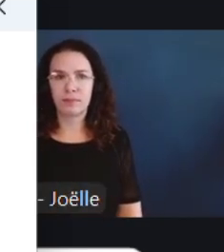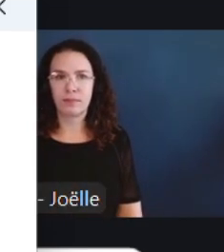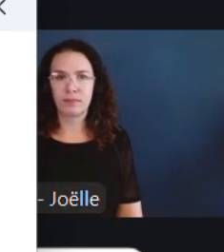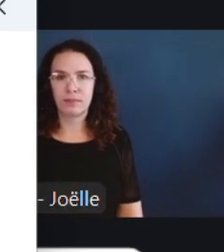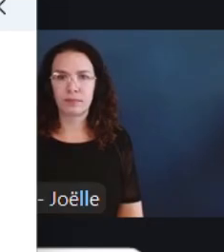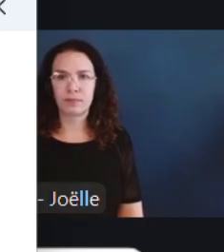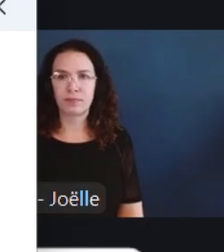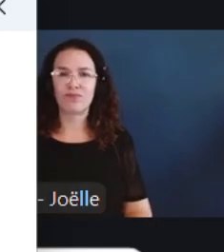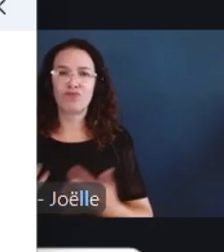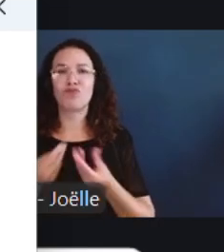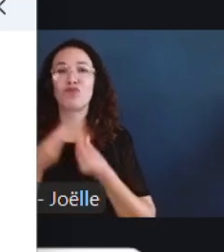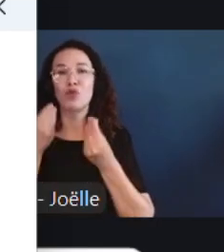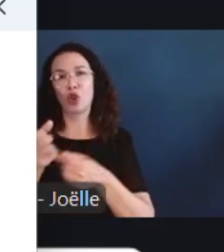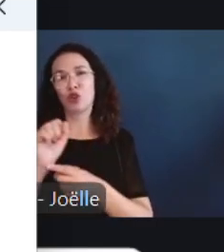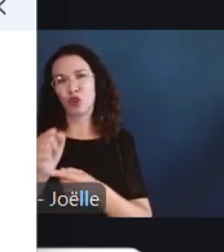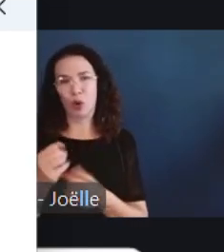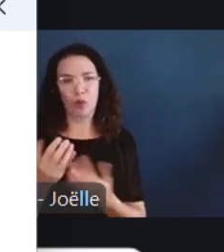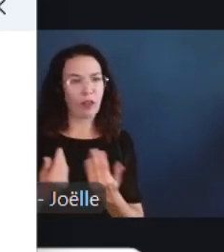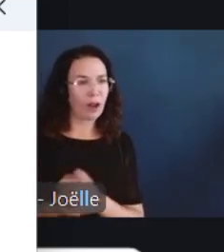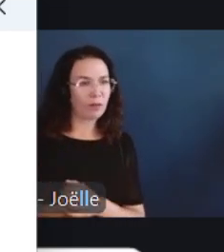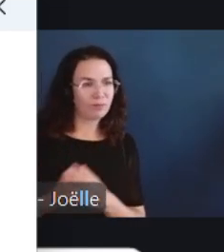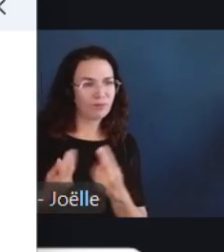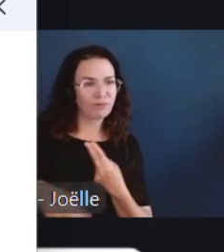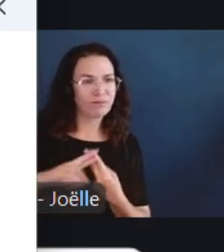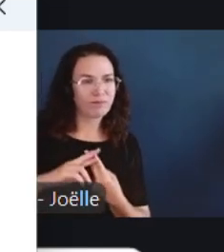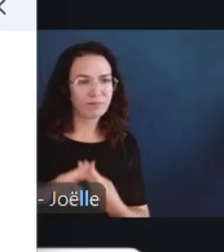Je vais vous donner quelques secondes pour répondre à ça.